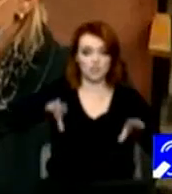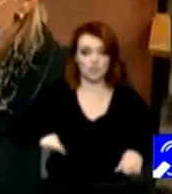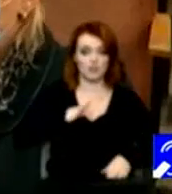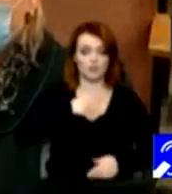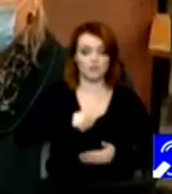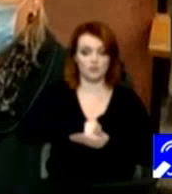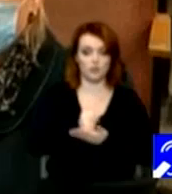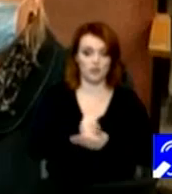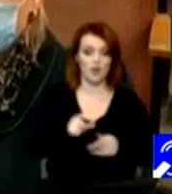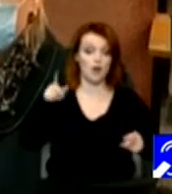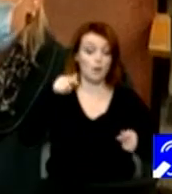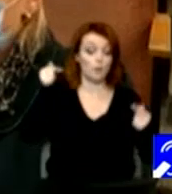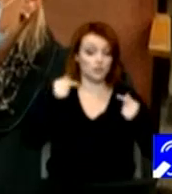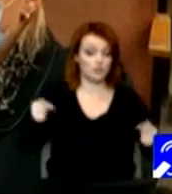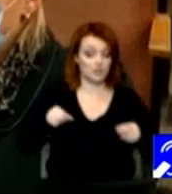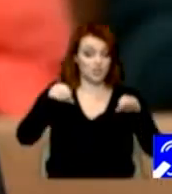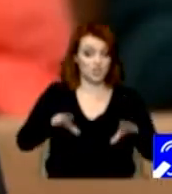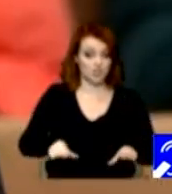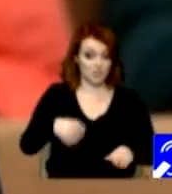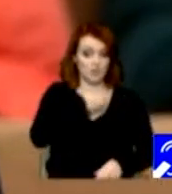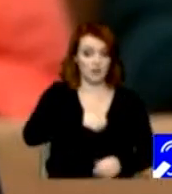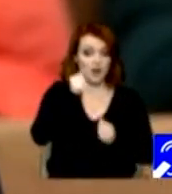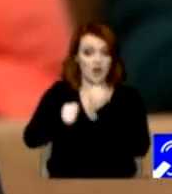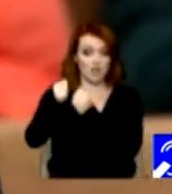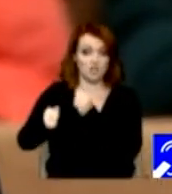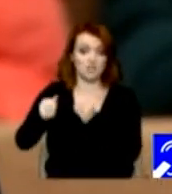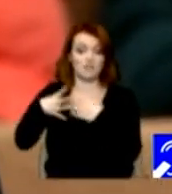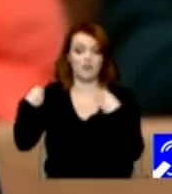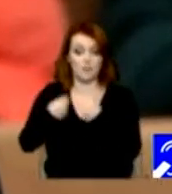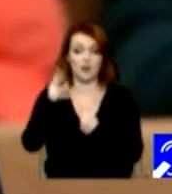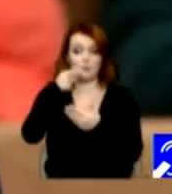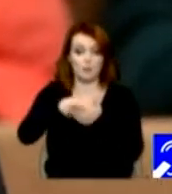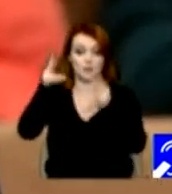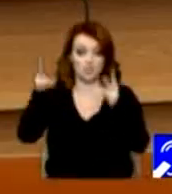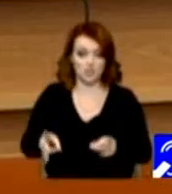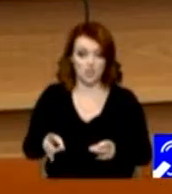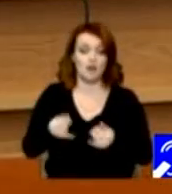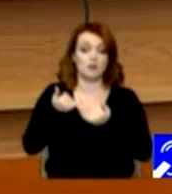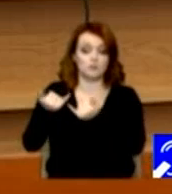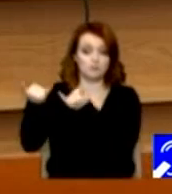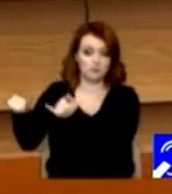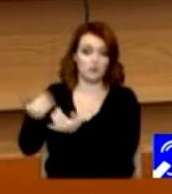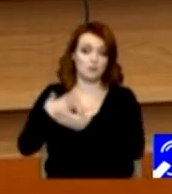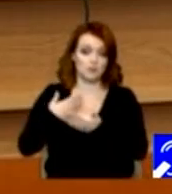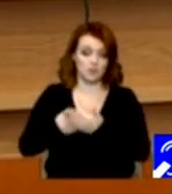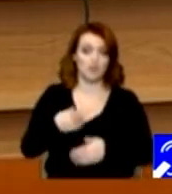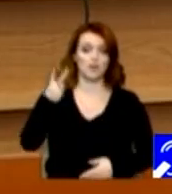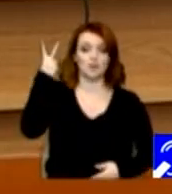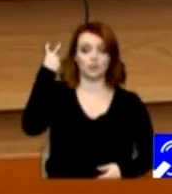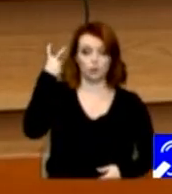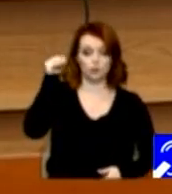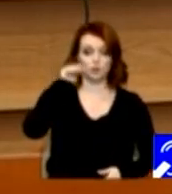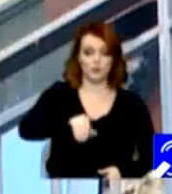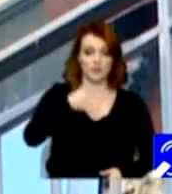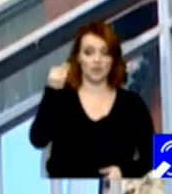potrivit deciziei Consiliului Municipal fiecare dintre familiile sinistrate în urma să beneficieze de aproximativ 200.000